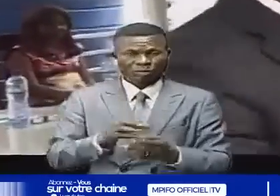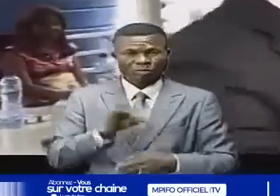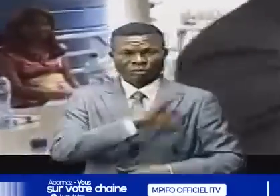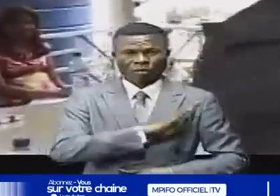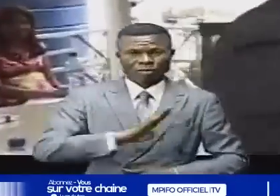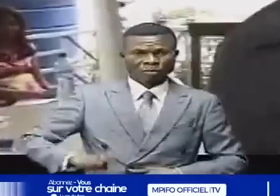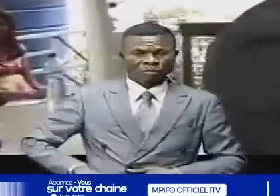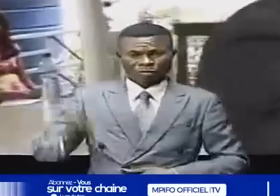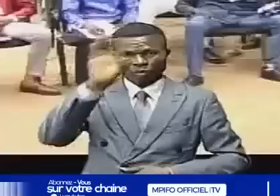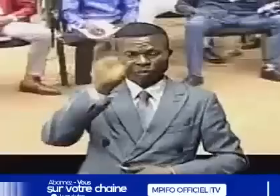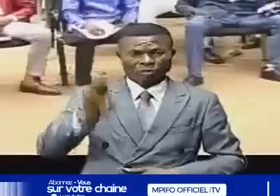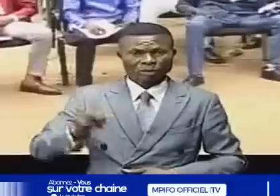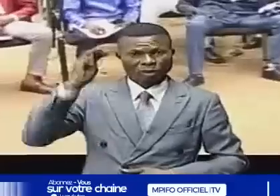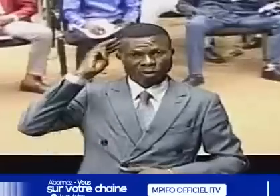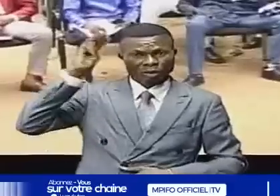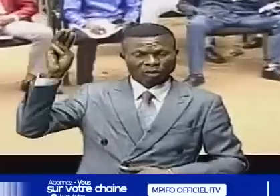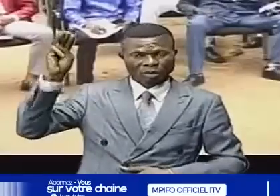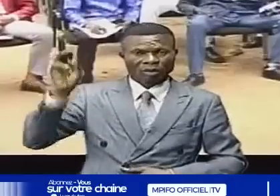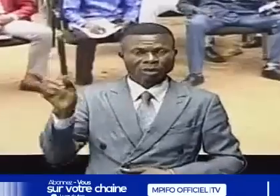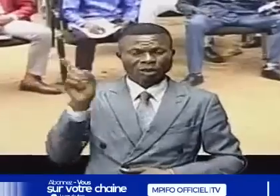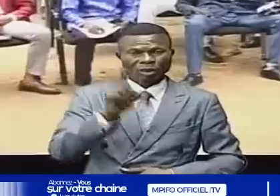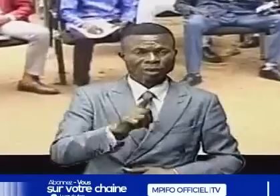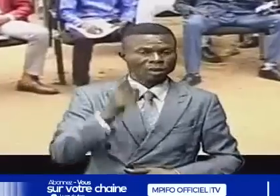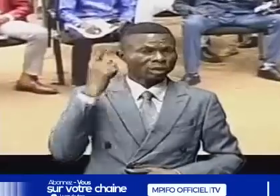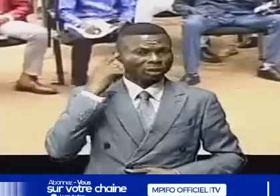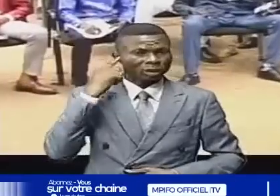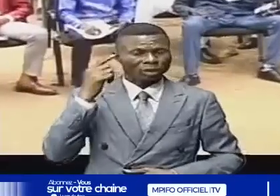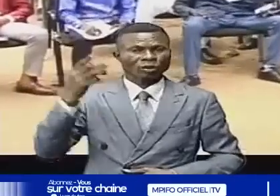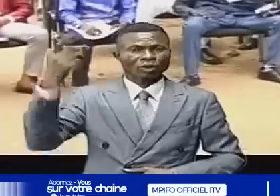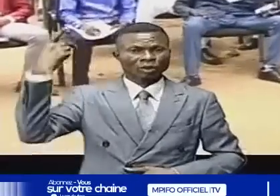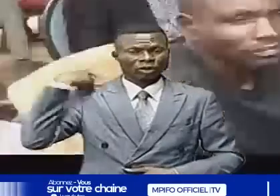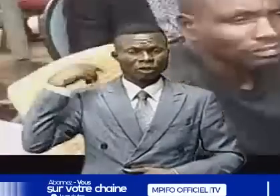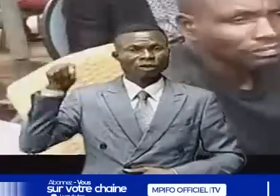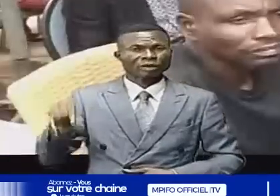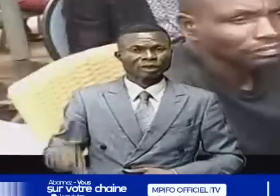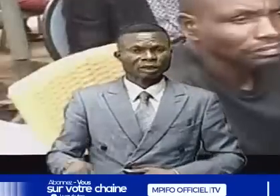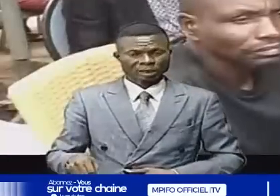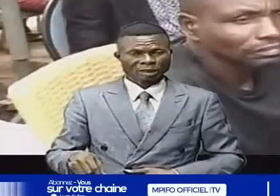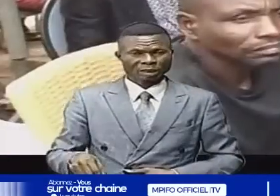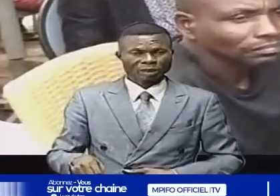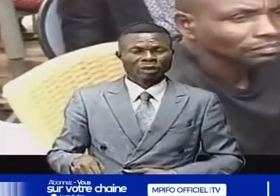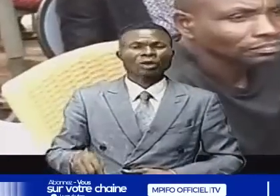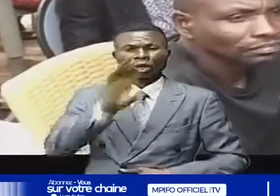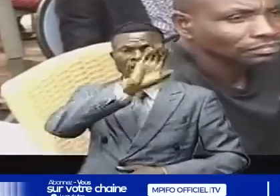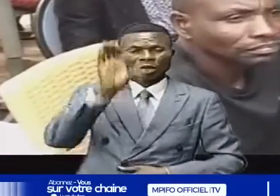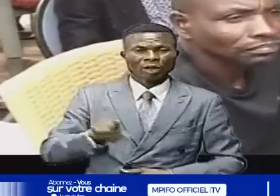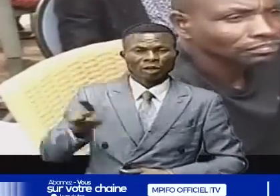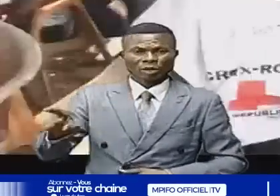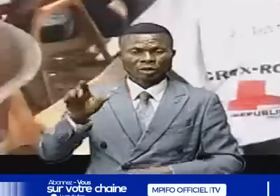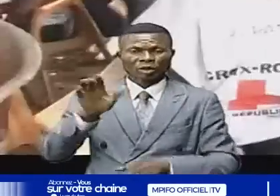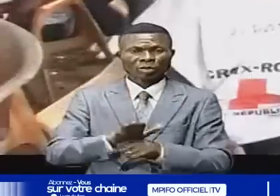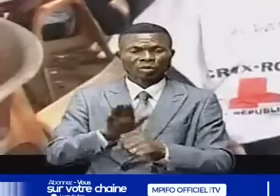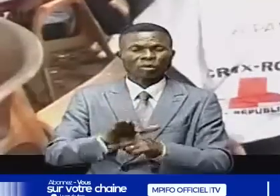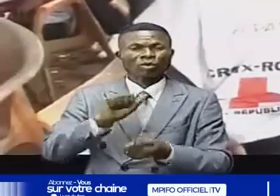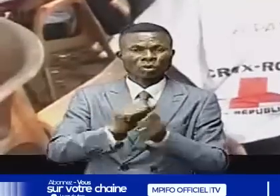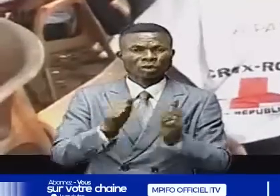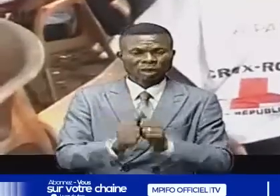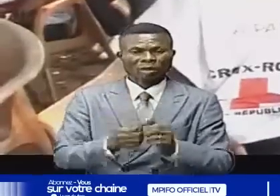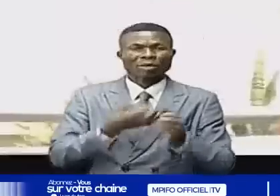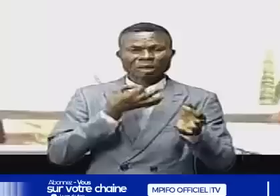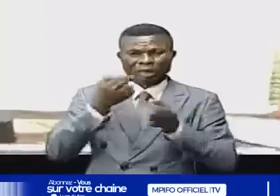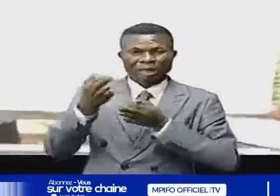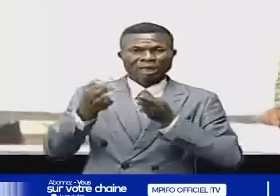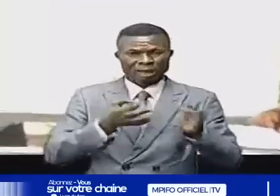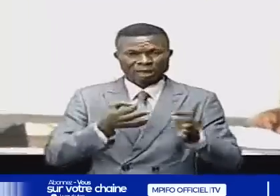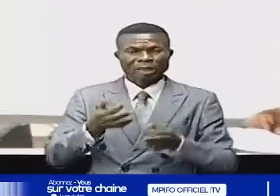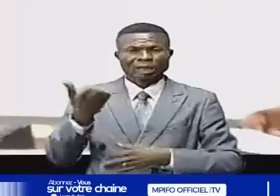de la commune de Mongafula s'est mis à l'écoute des notables et des chefs de quartier de sa juridiction. De nombreux sujets qui ont été évoqués le